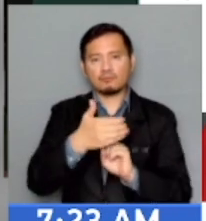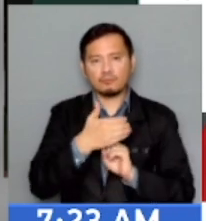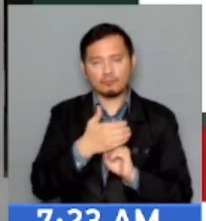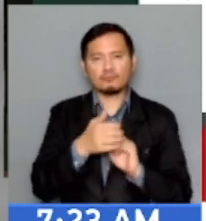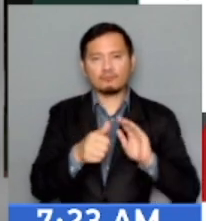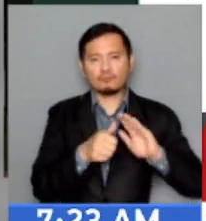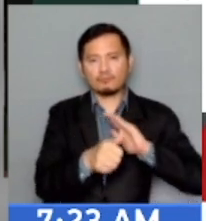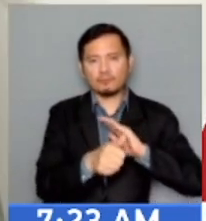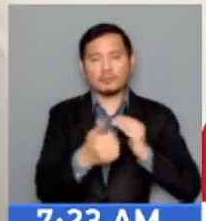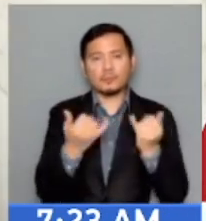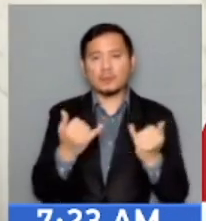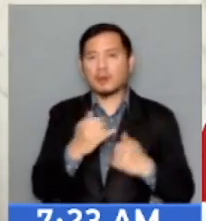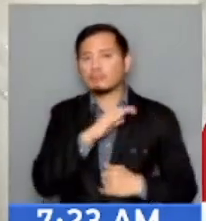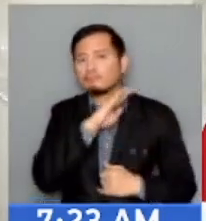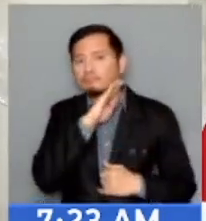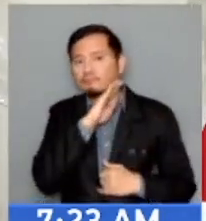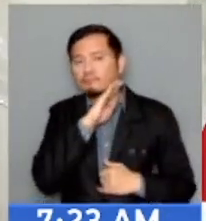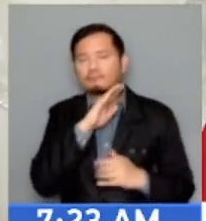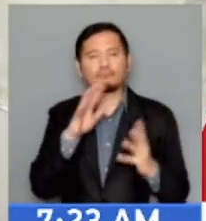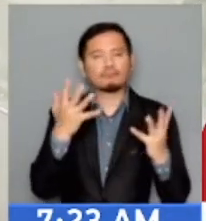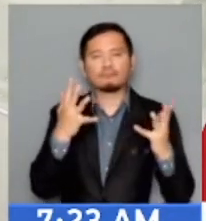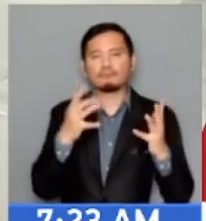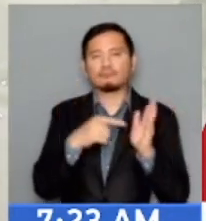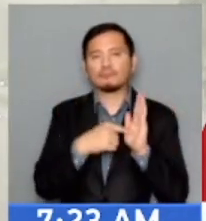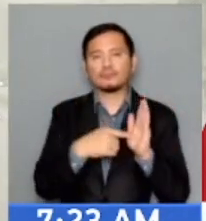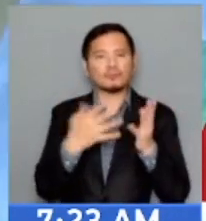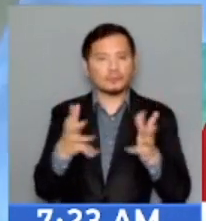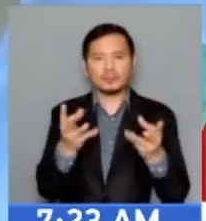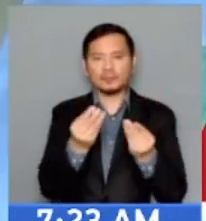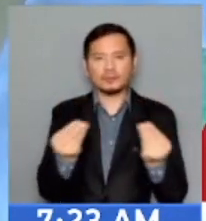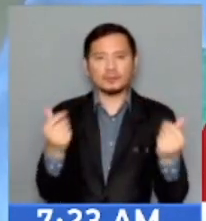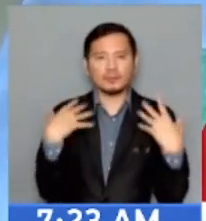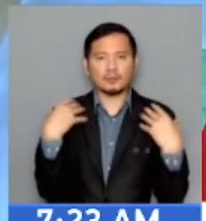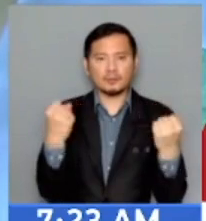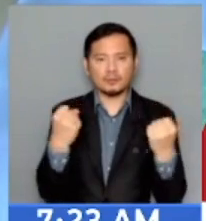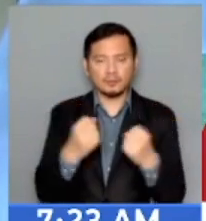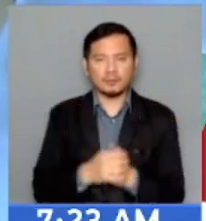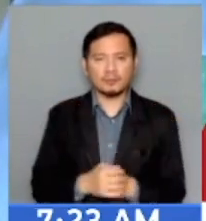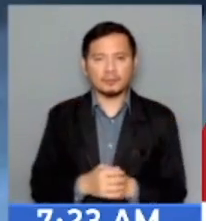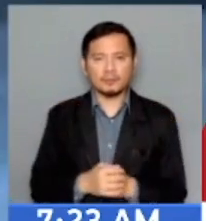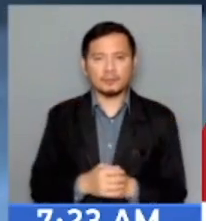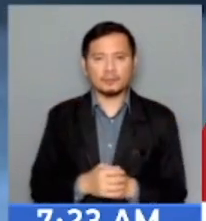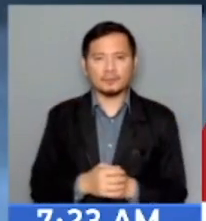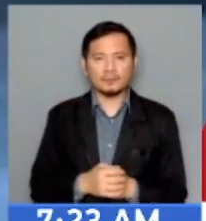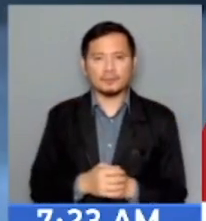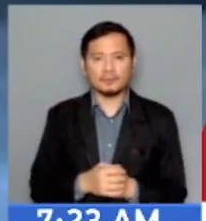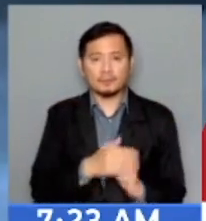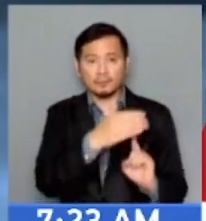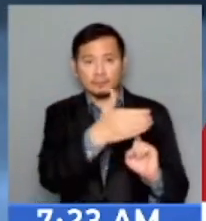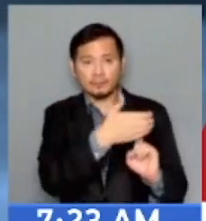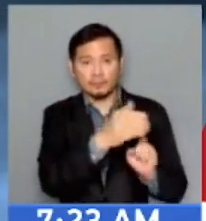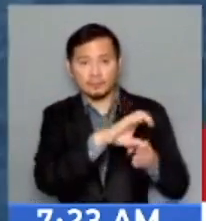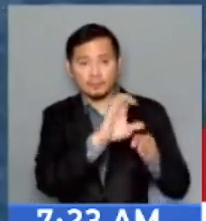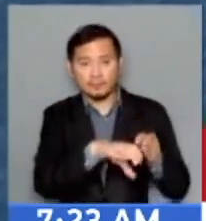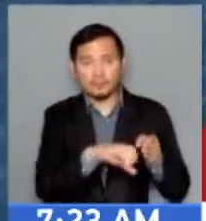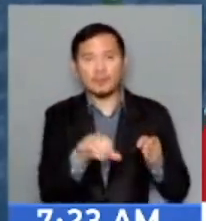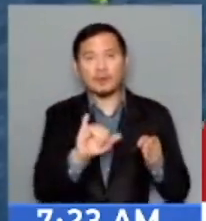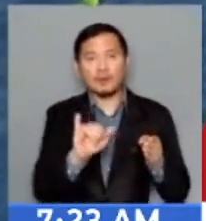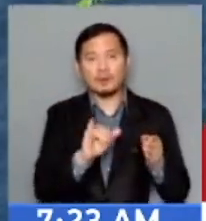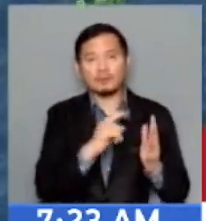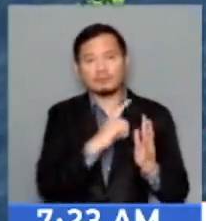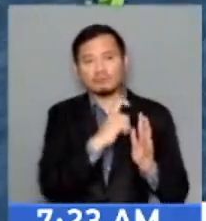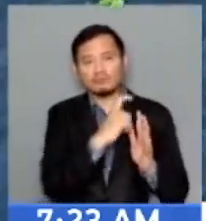and recovered. Nakatapos na rin daw ng isolation at recovered na rin ang natukoy na 7 close contacts ng 5. Kaya